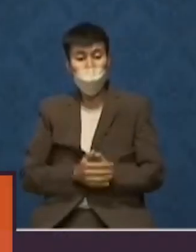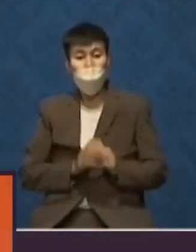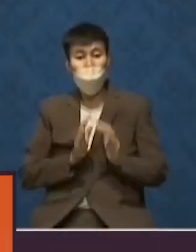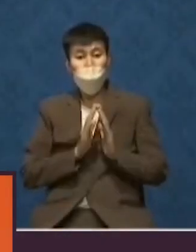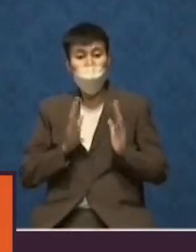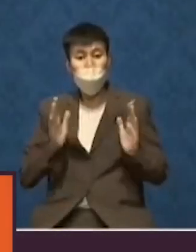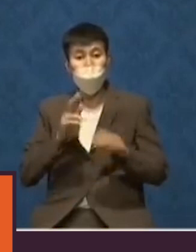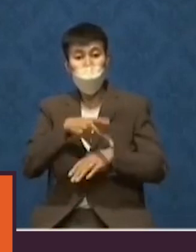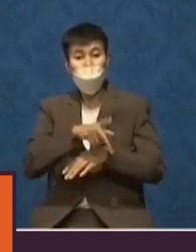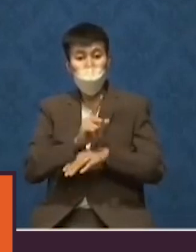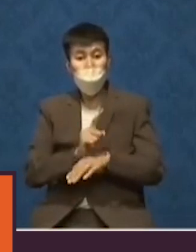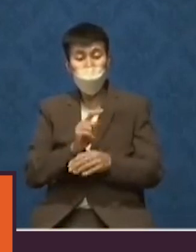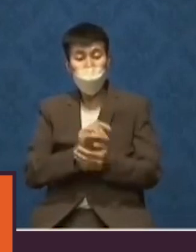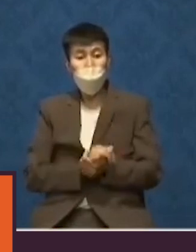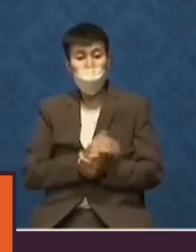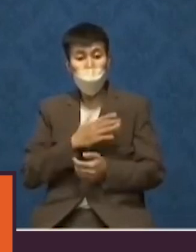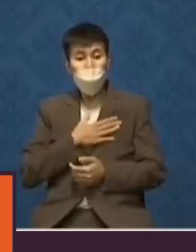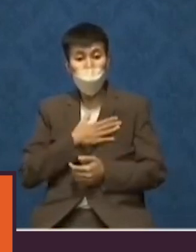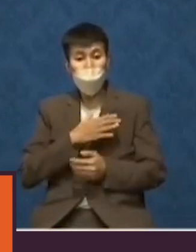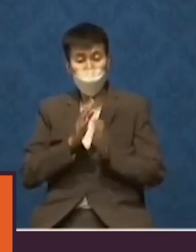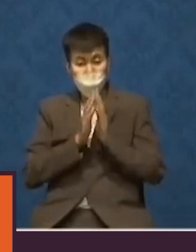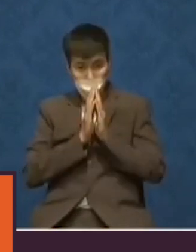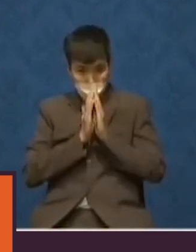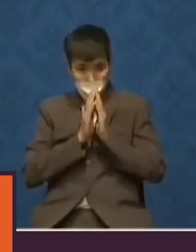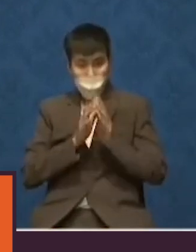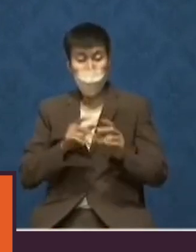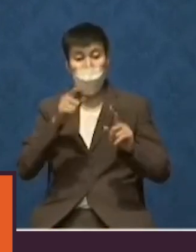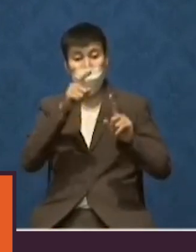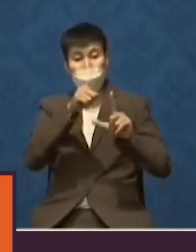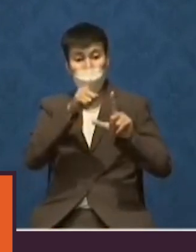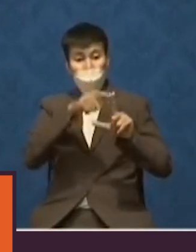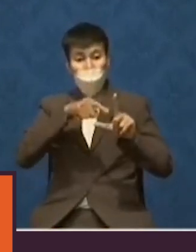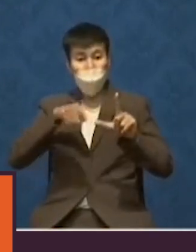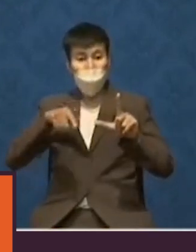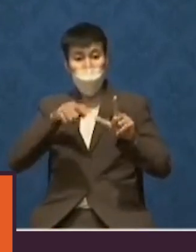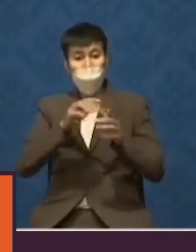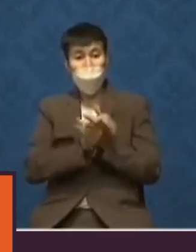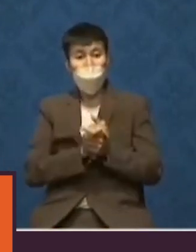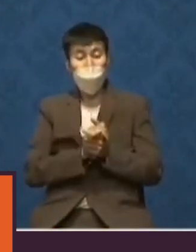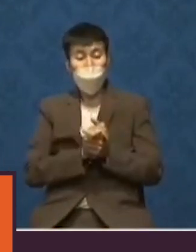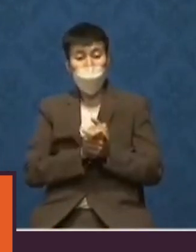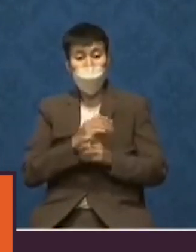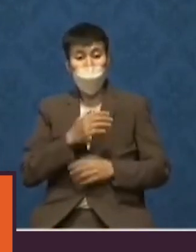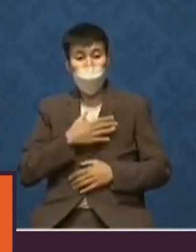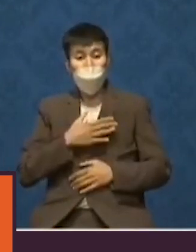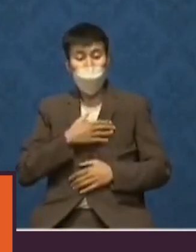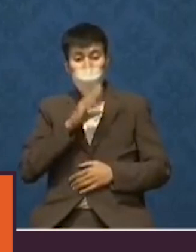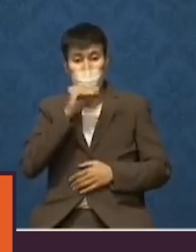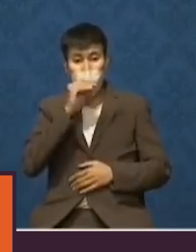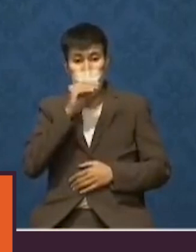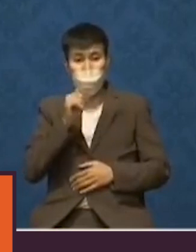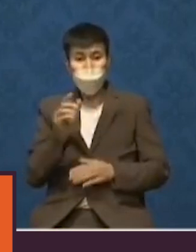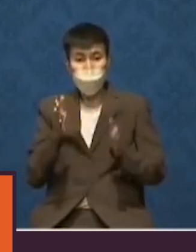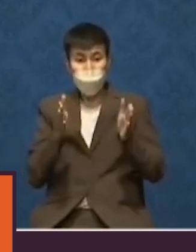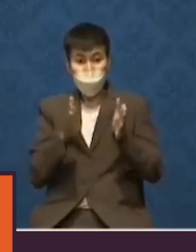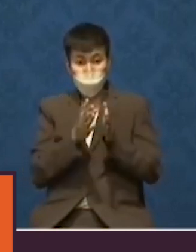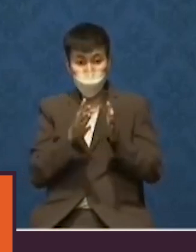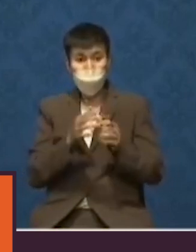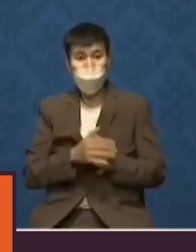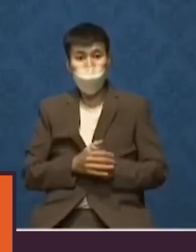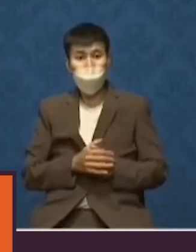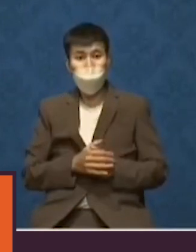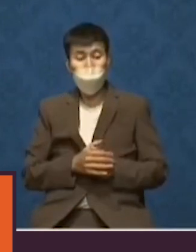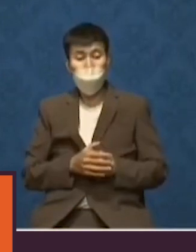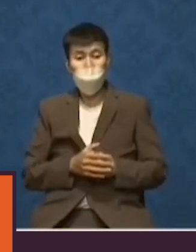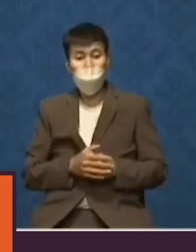ขอบคุณครับท่านประธานเรียนท่านประธานที่เคารพครับผมจิรัตทองสุวรรณก้าวไกลฉะเชิงเทราครับท่านประธานครับผมใช้เวลาสั้นๆครับต้องถามก่อนครับว่าไอ้ที่